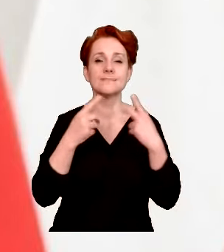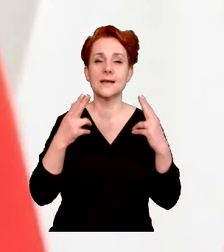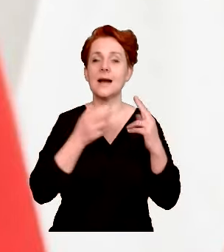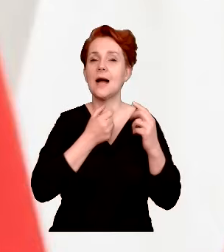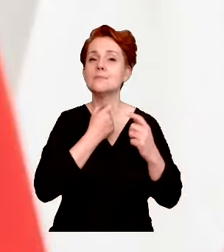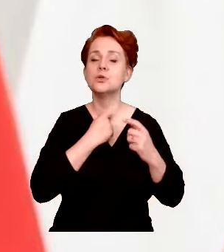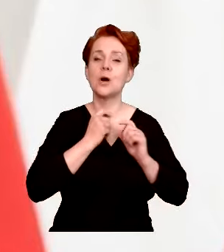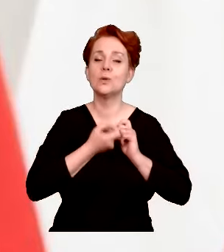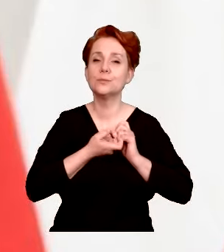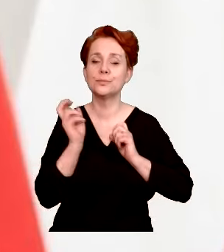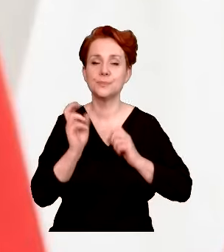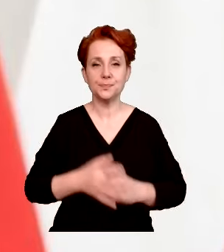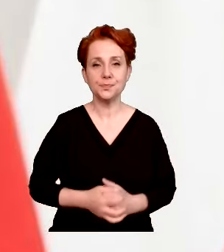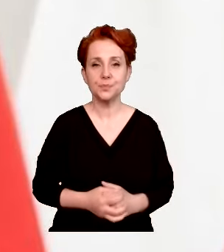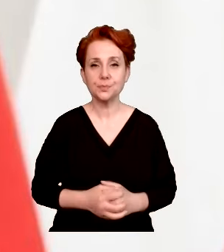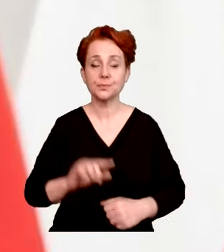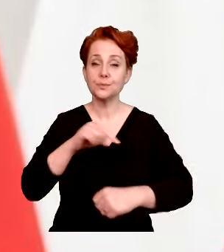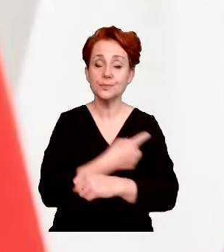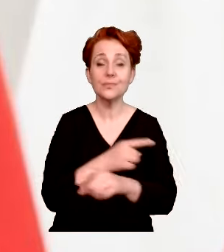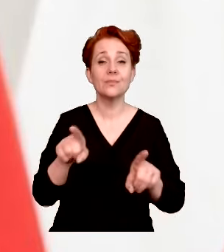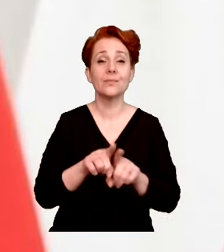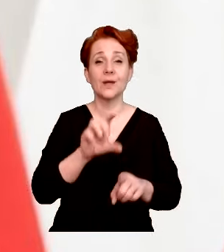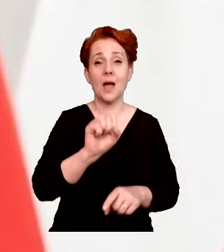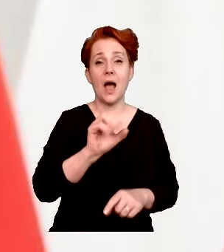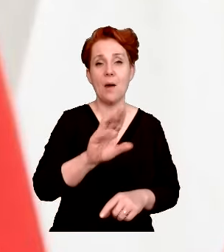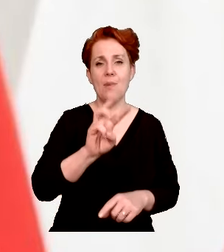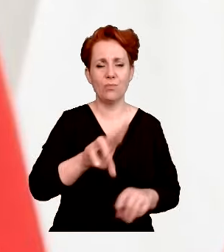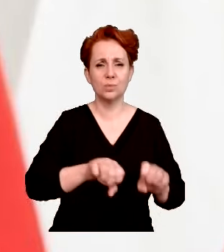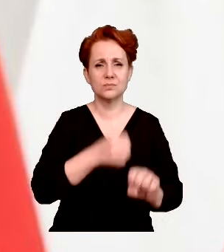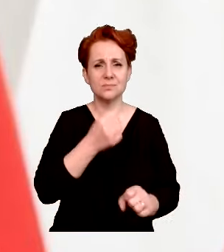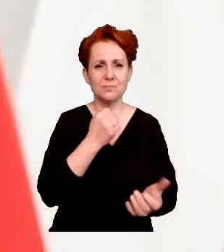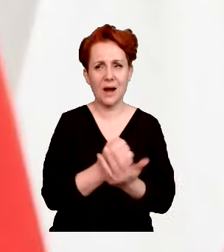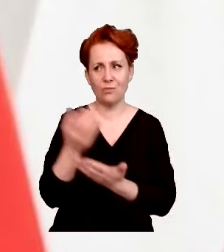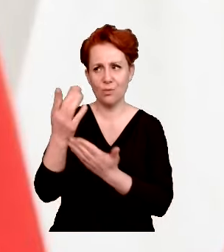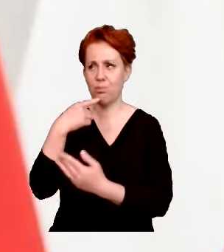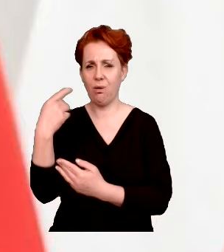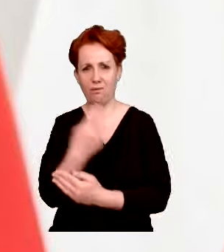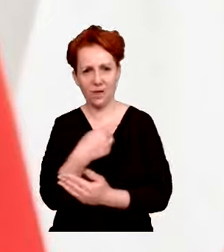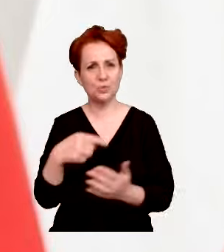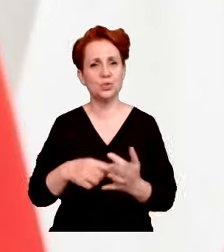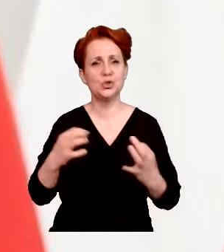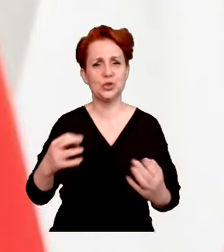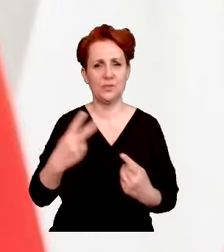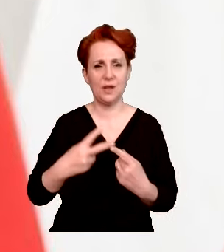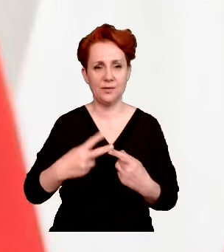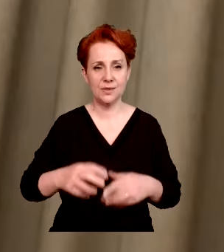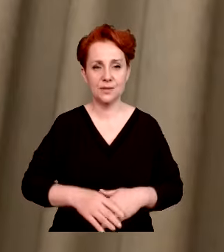przełyku. Prokuratura i ABW złamały prawo, powiedział Ziobro na antenie Republiki.